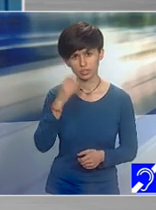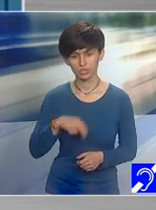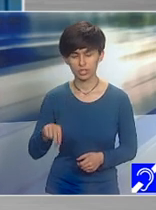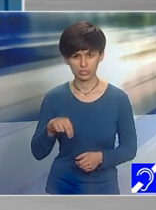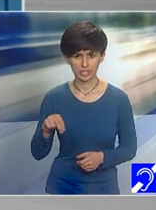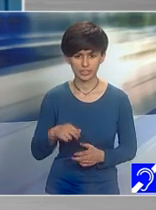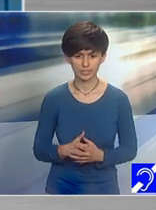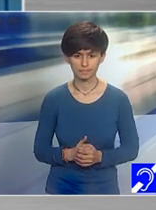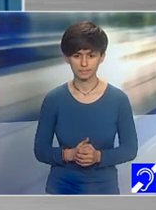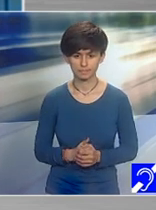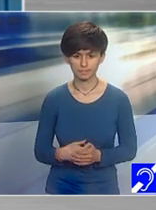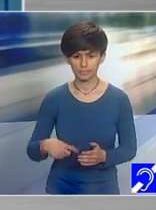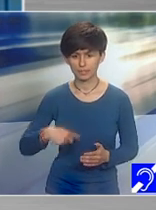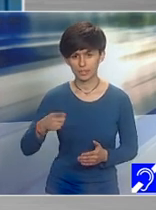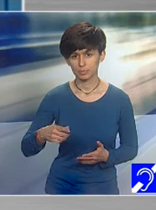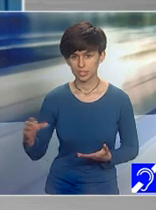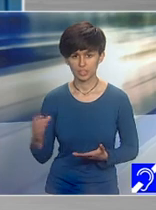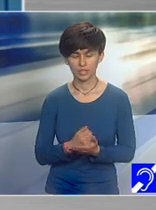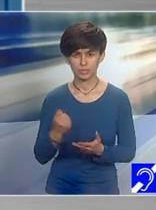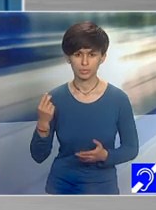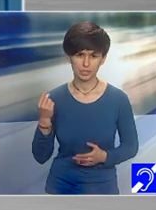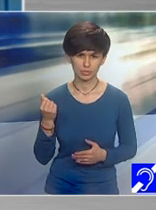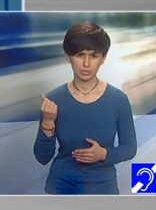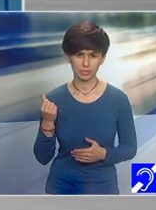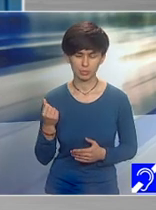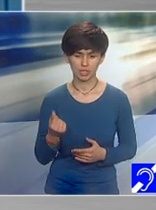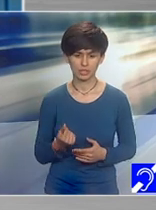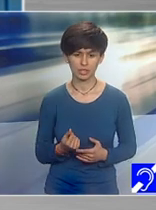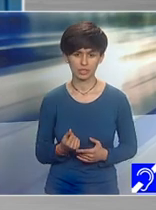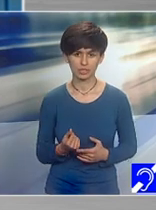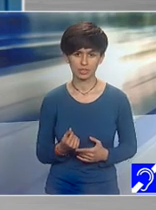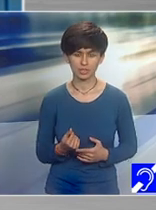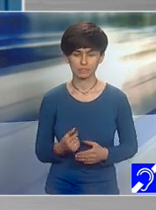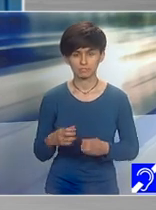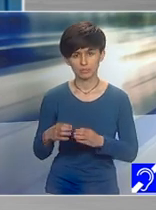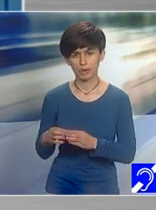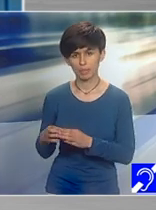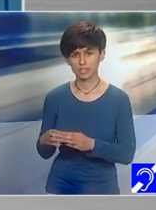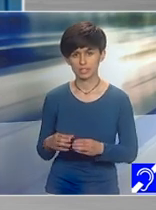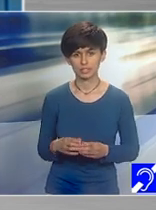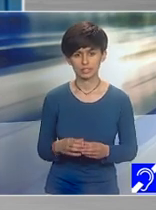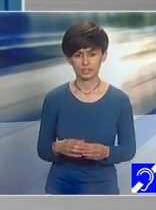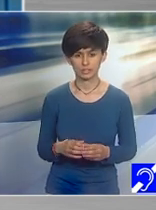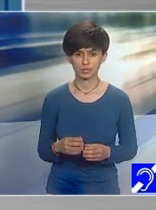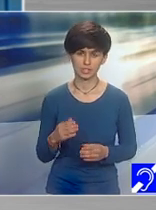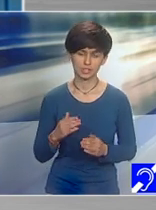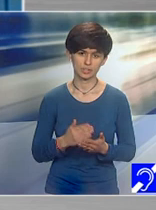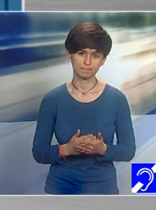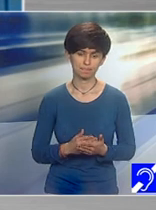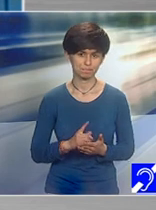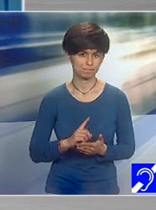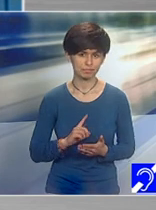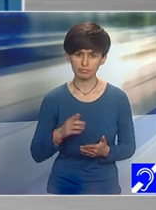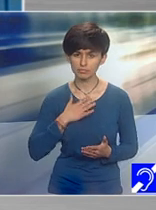în care am obținut banii, dar pot să și spun ție, o parte din comunitatea din Cluj s-a opus, e vorba de UDMR, chiar dacă